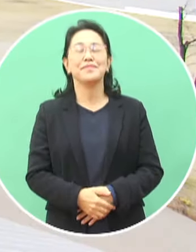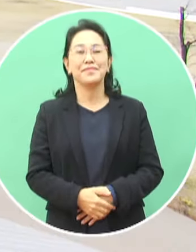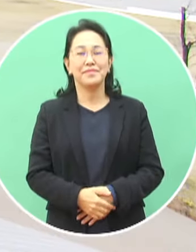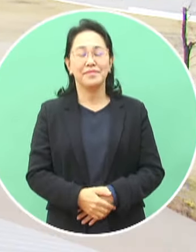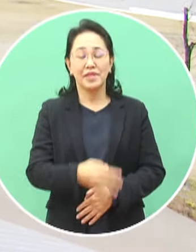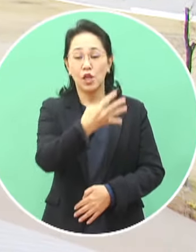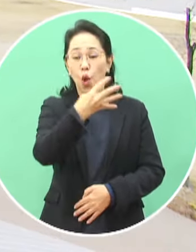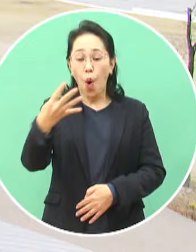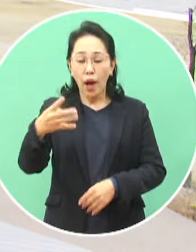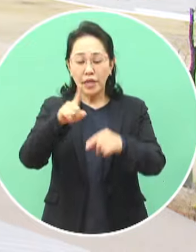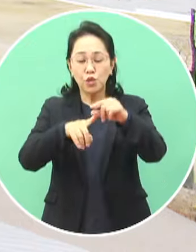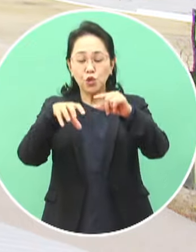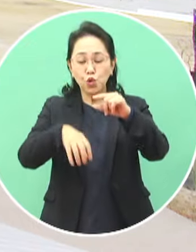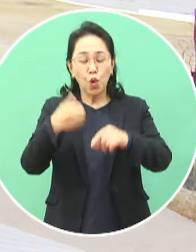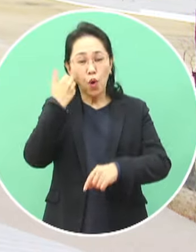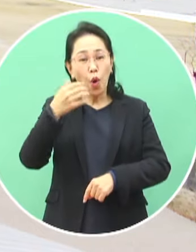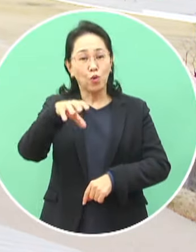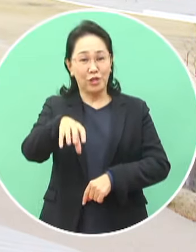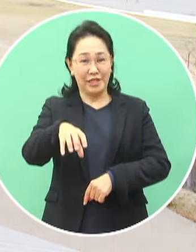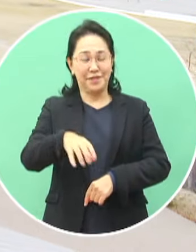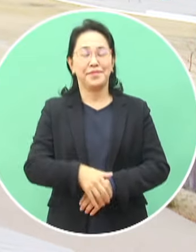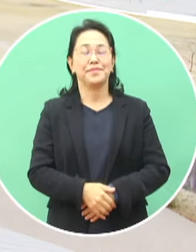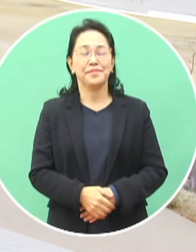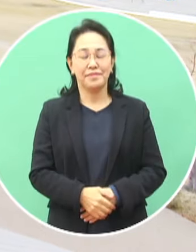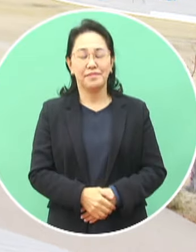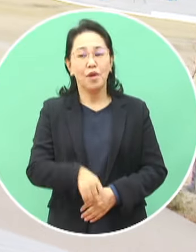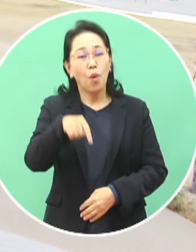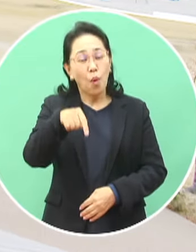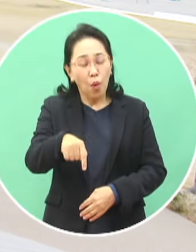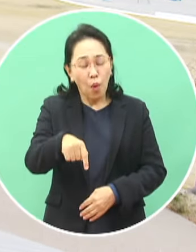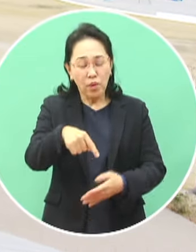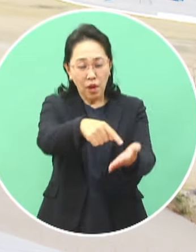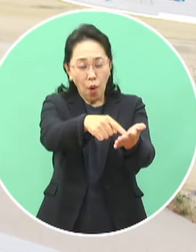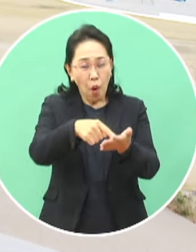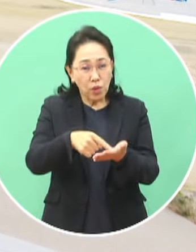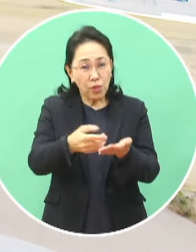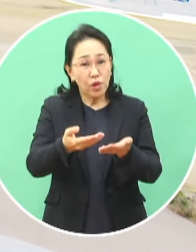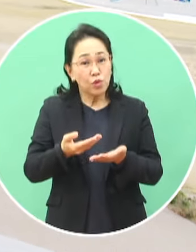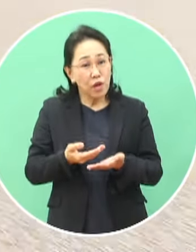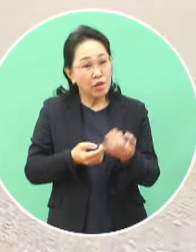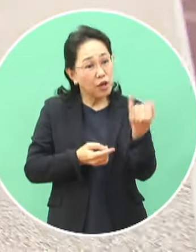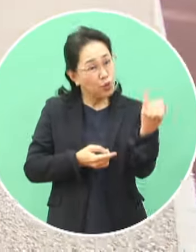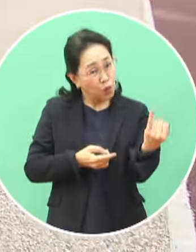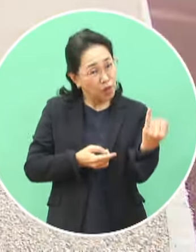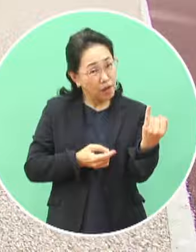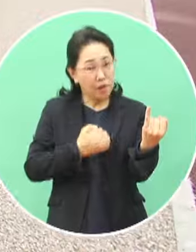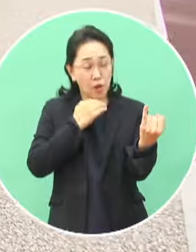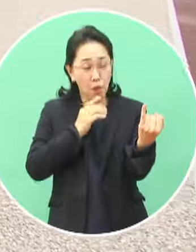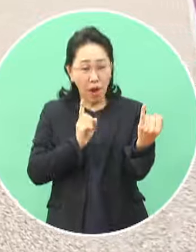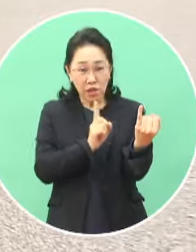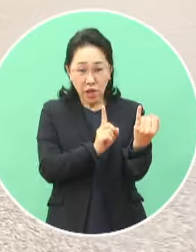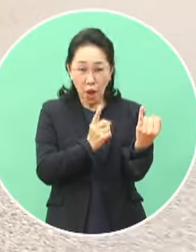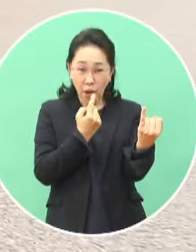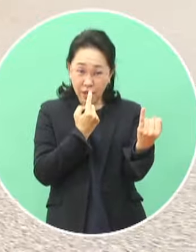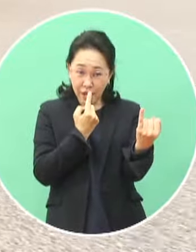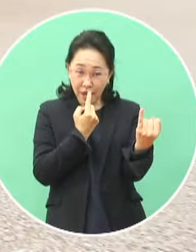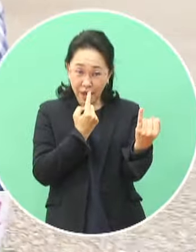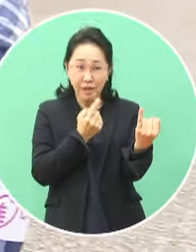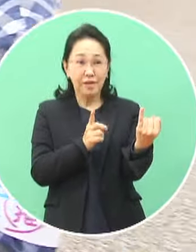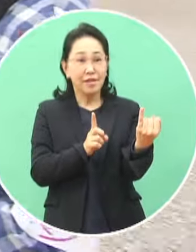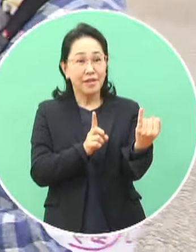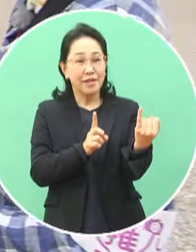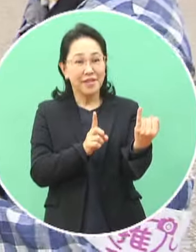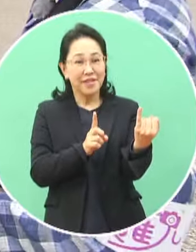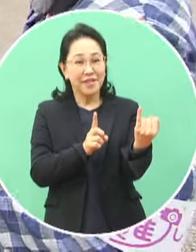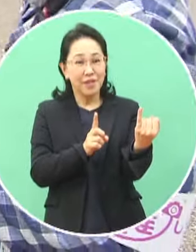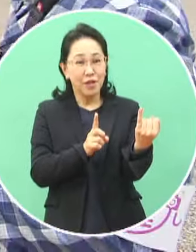四日市市中央緑地です。ここで応募してくれた視聴者さんとお待ち合わせなんですが、 よ